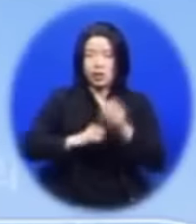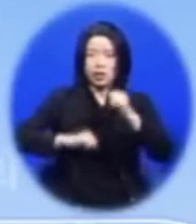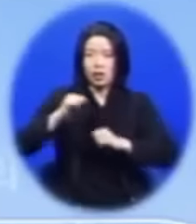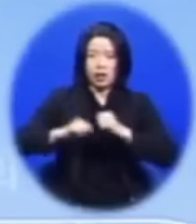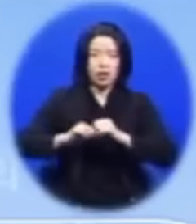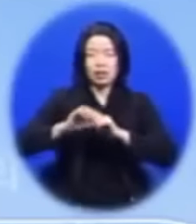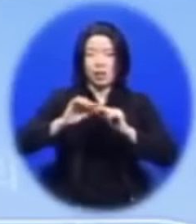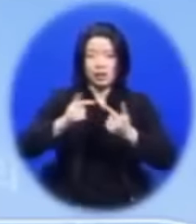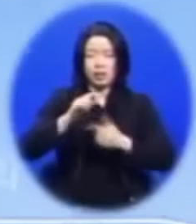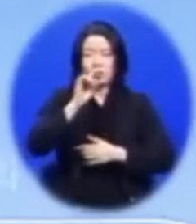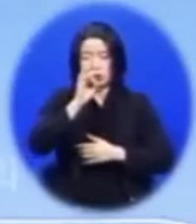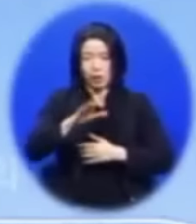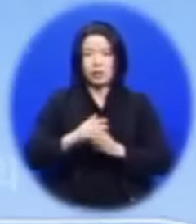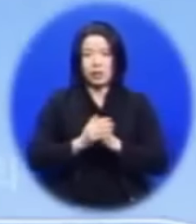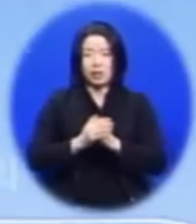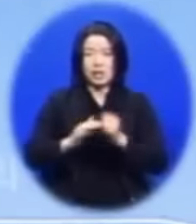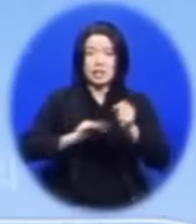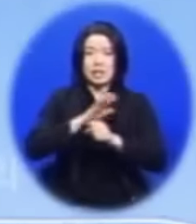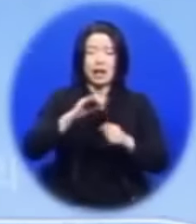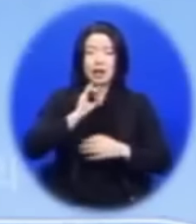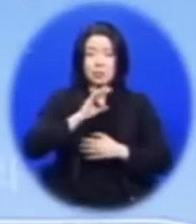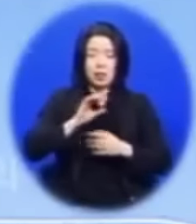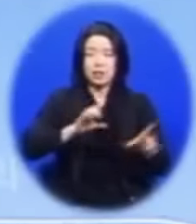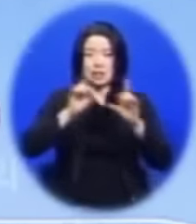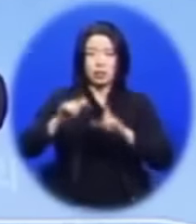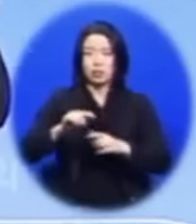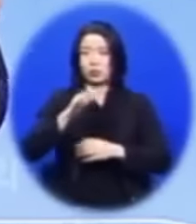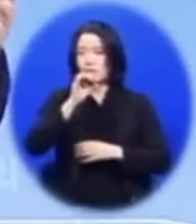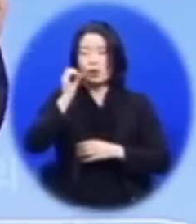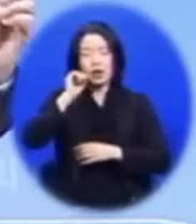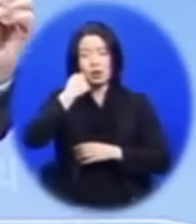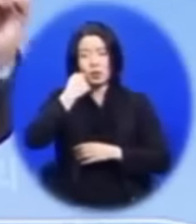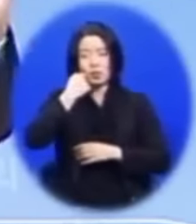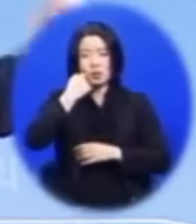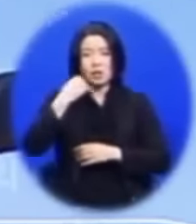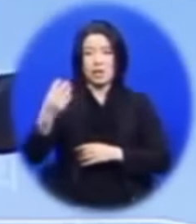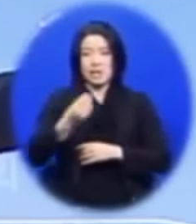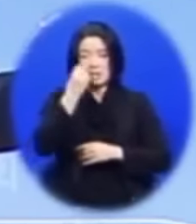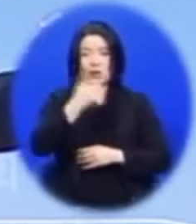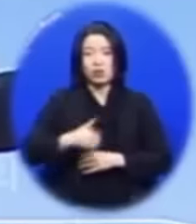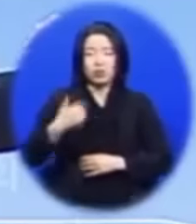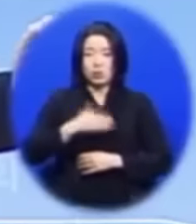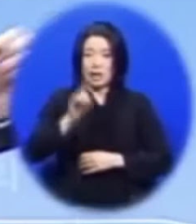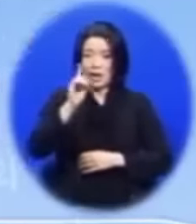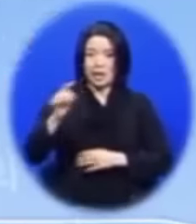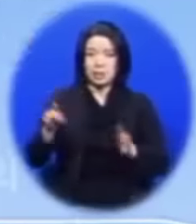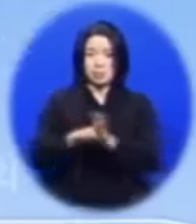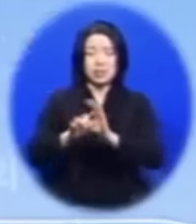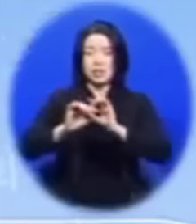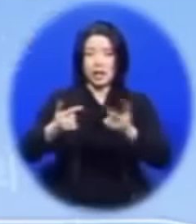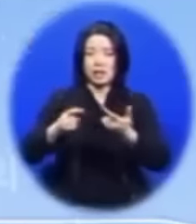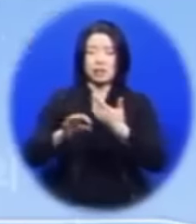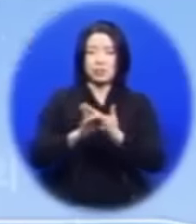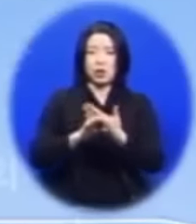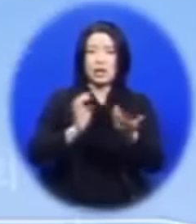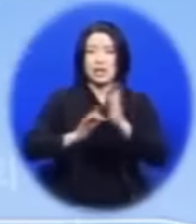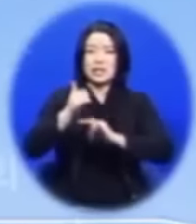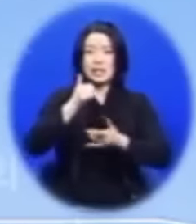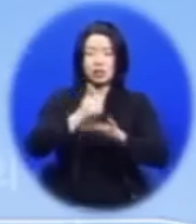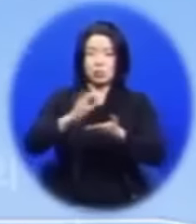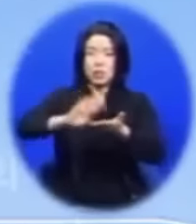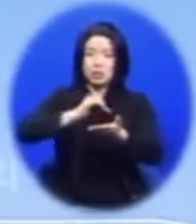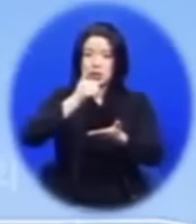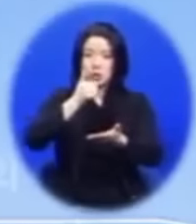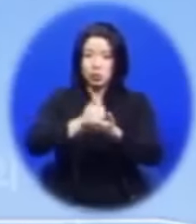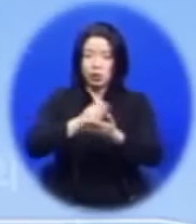사랑만 하면 사는 것도 불가능하지요 성육신 하나를 안 믿으면 예수님이 그리스도라는 것도